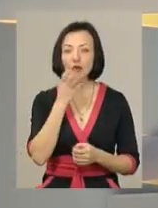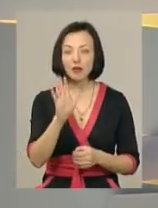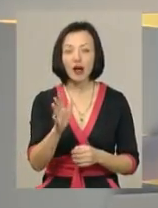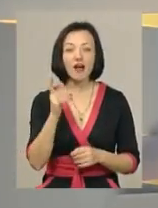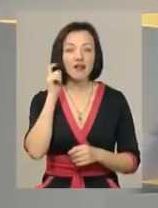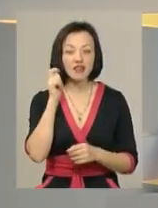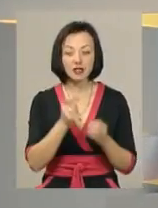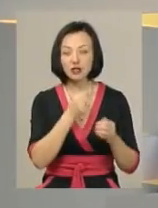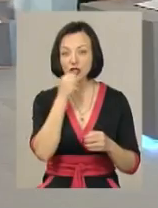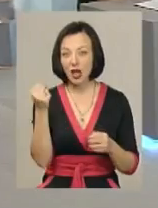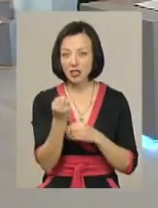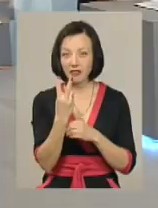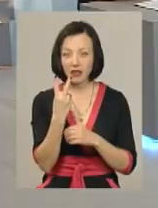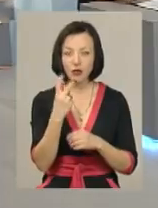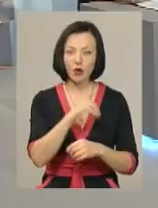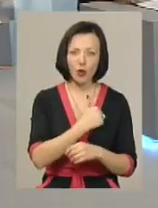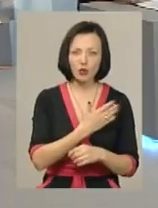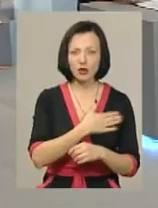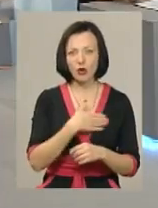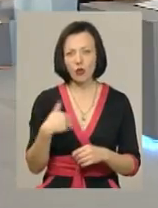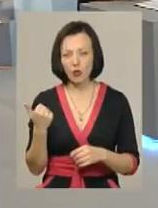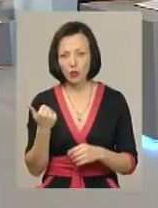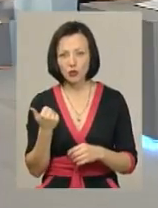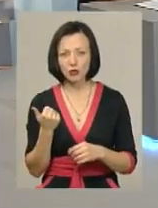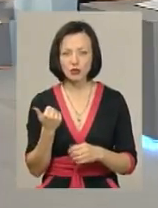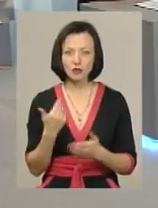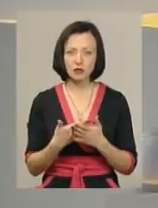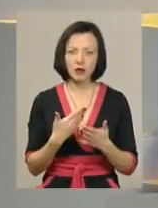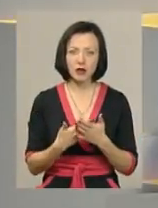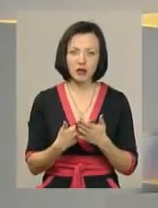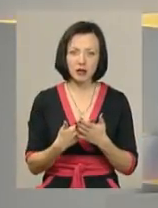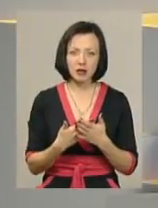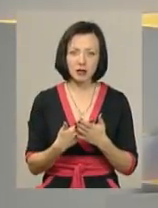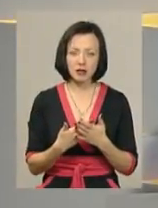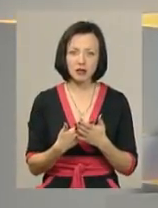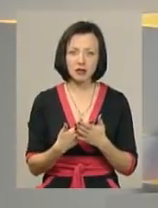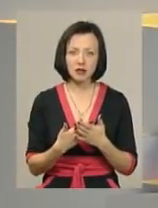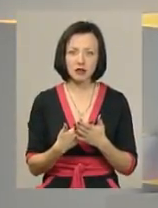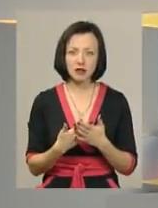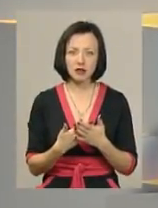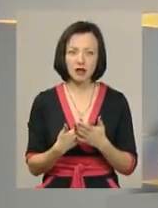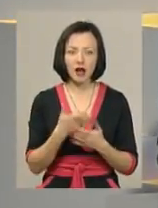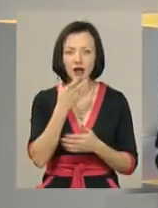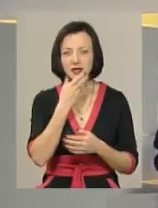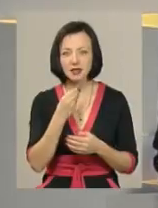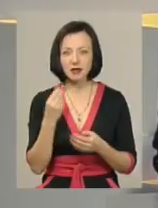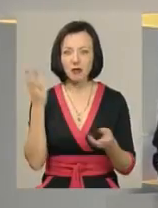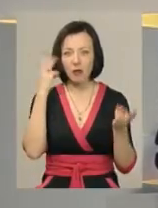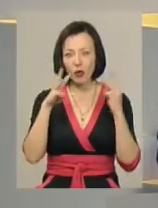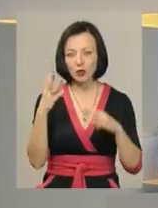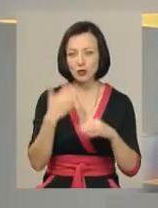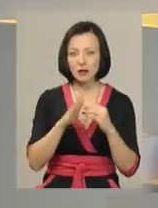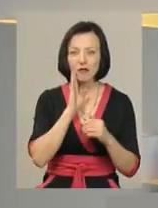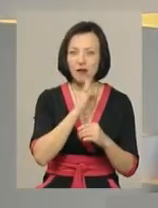12 років коли включається хочу Не хочу А коли вже всти там в плані краси і там моди вже